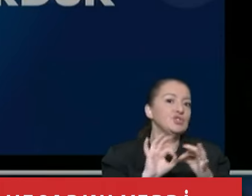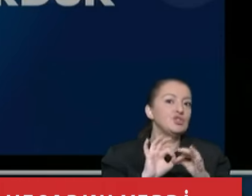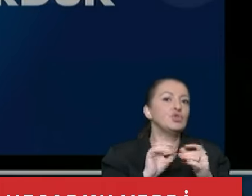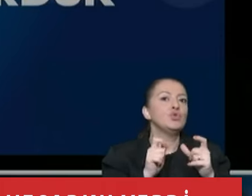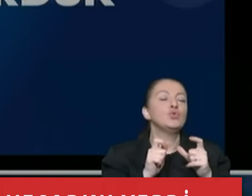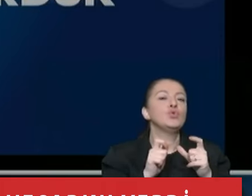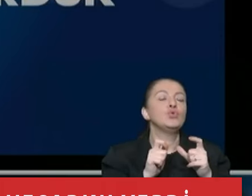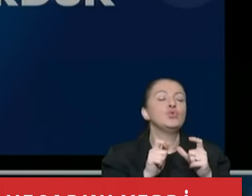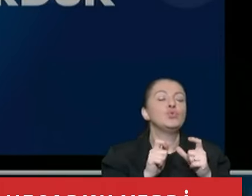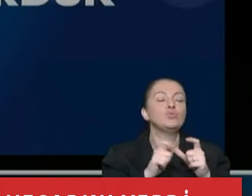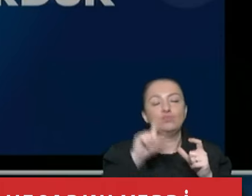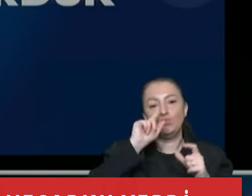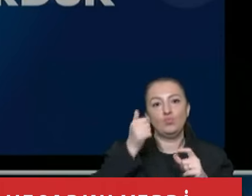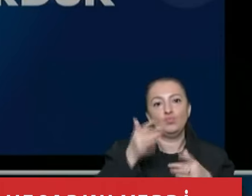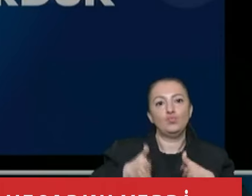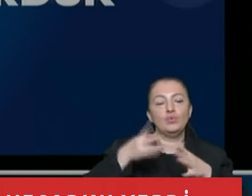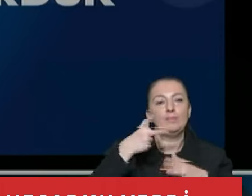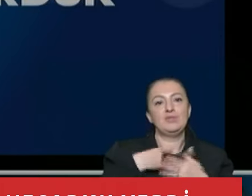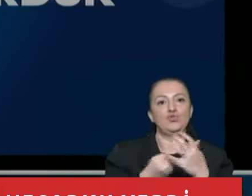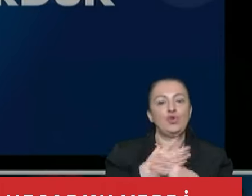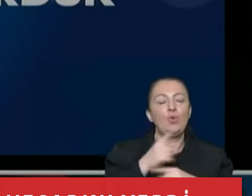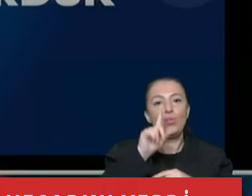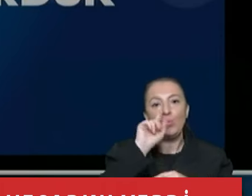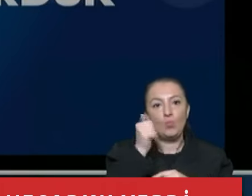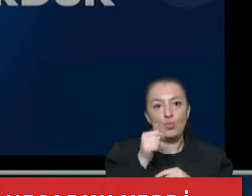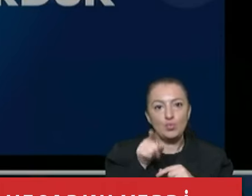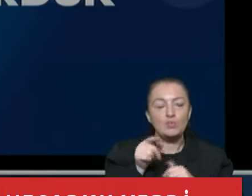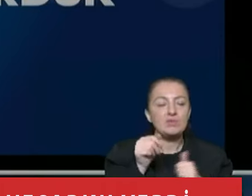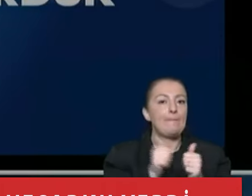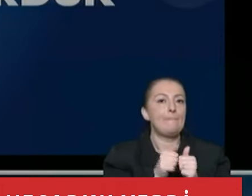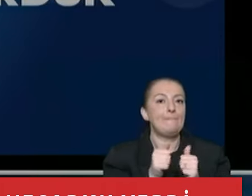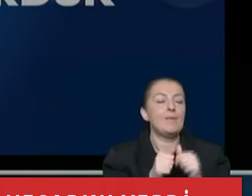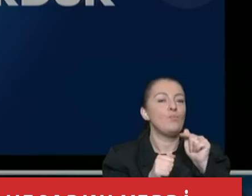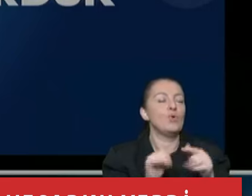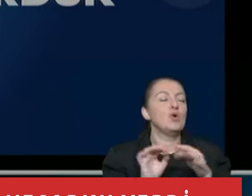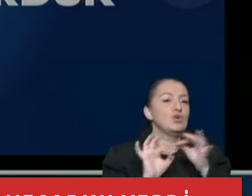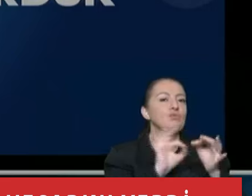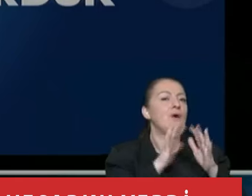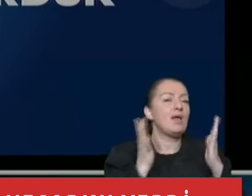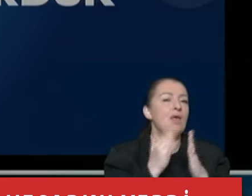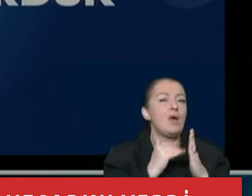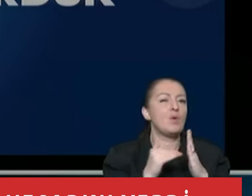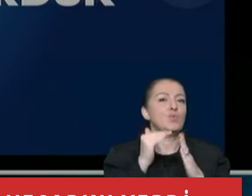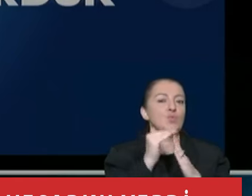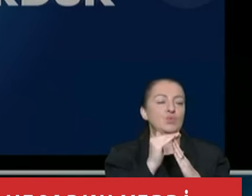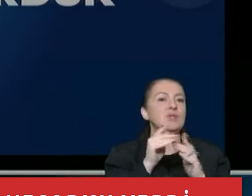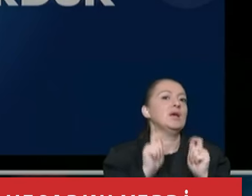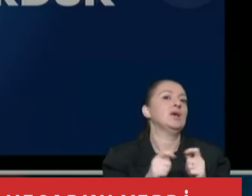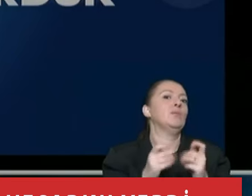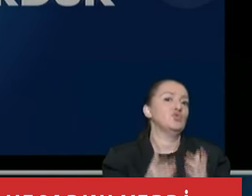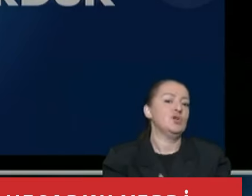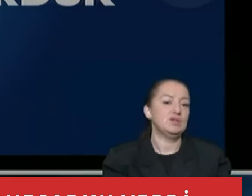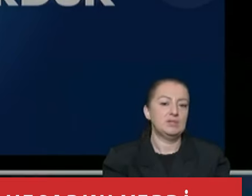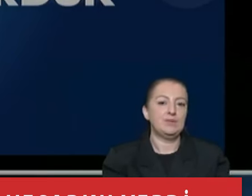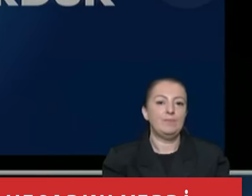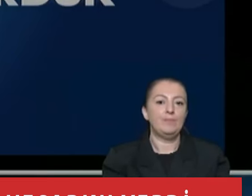müdürlüğünü bu dönemde biz kurduk bu müdürlüğümüz de beraber bu ilişkilerimizi daha yüksek seviyeye taşıyor